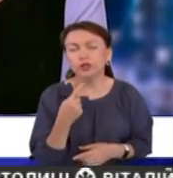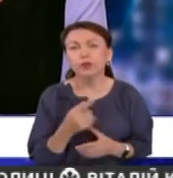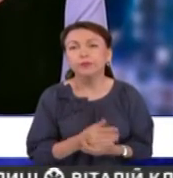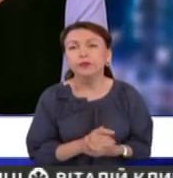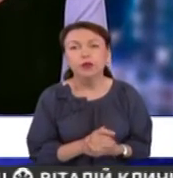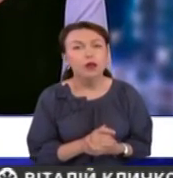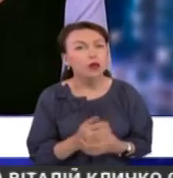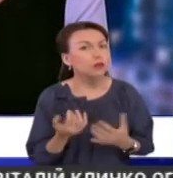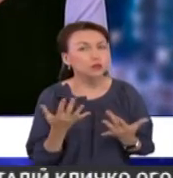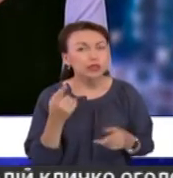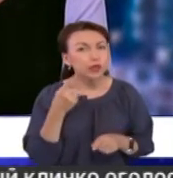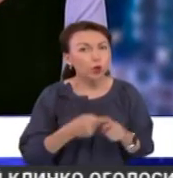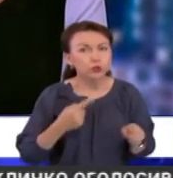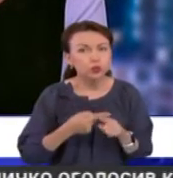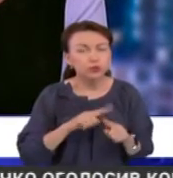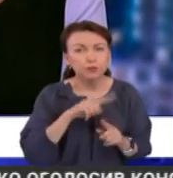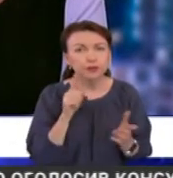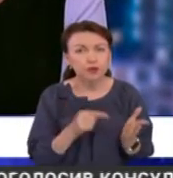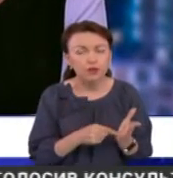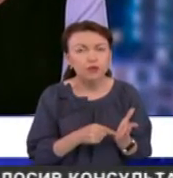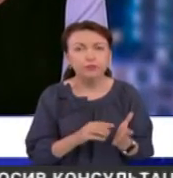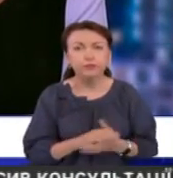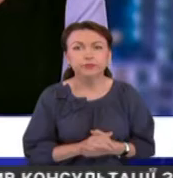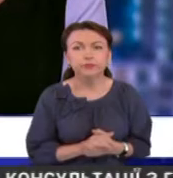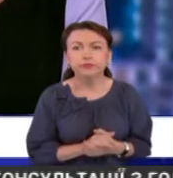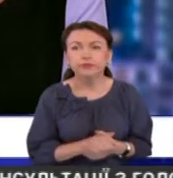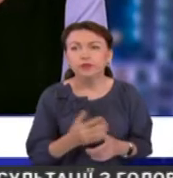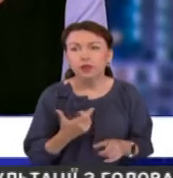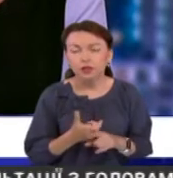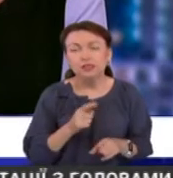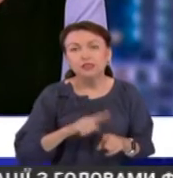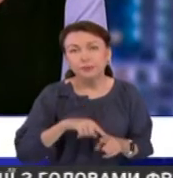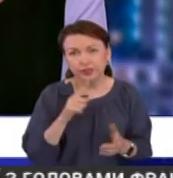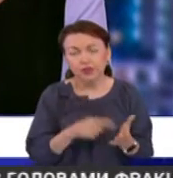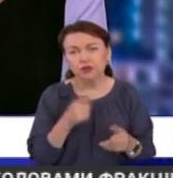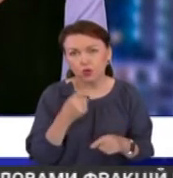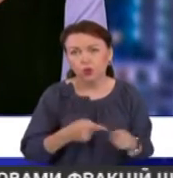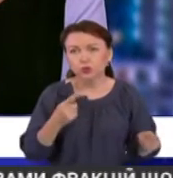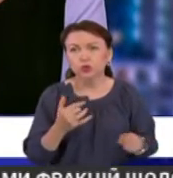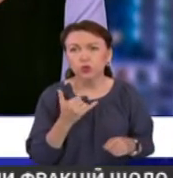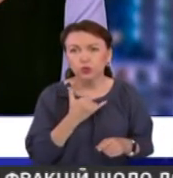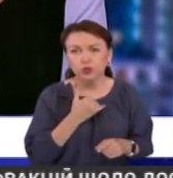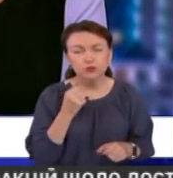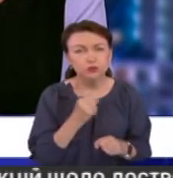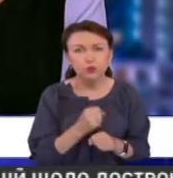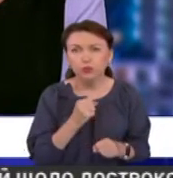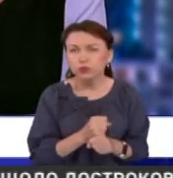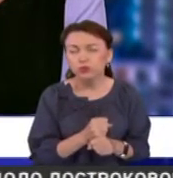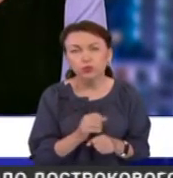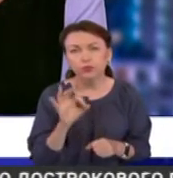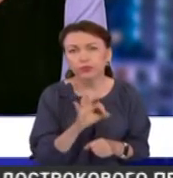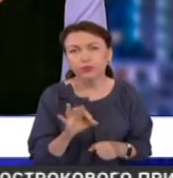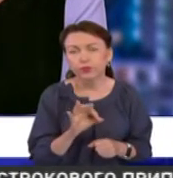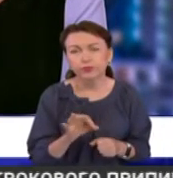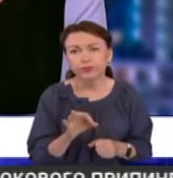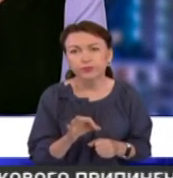наскільки гостро це питання стоїть? Це питання стоїть гостро, тому що в нас робота з приводу